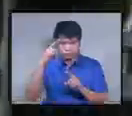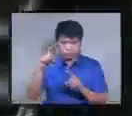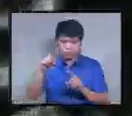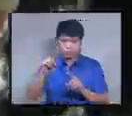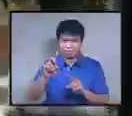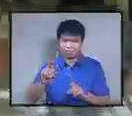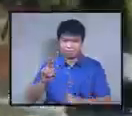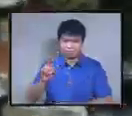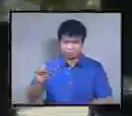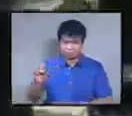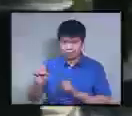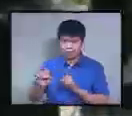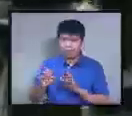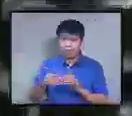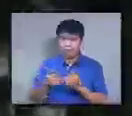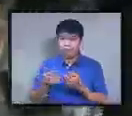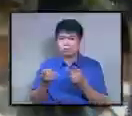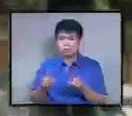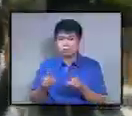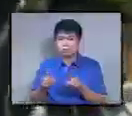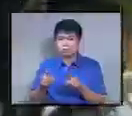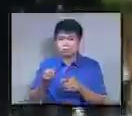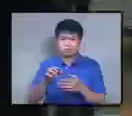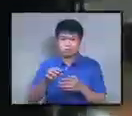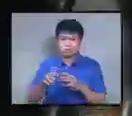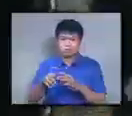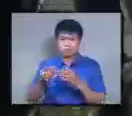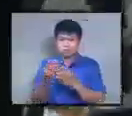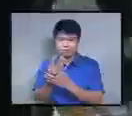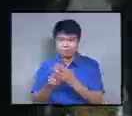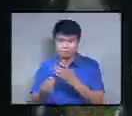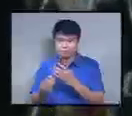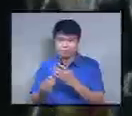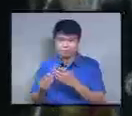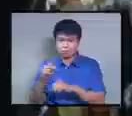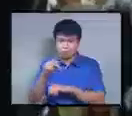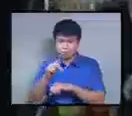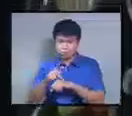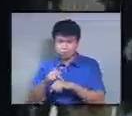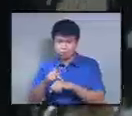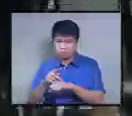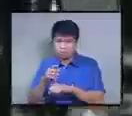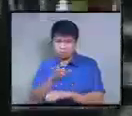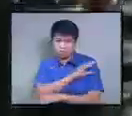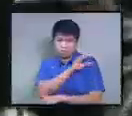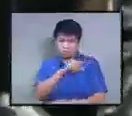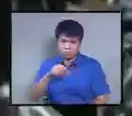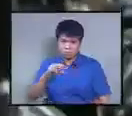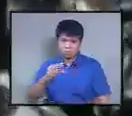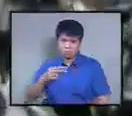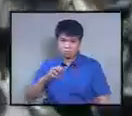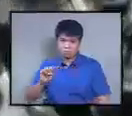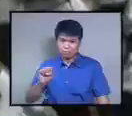Kung paano nangyari ito? Kung paano nawala sa Pilipinas ang isang world chess champion ay isang napakahaba